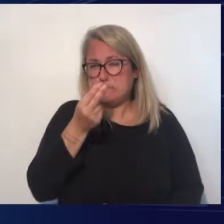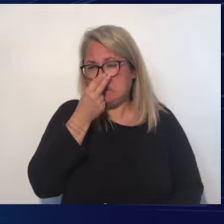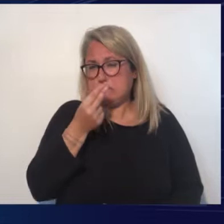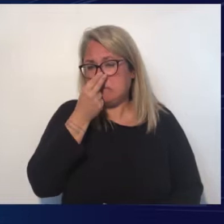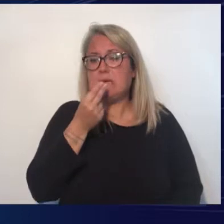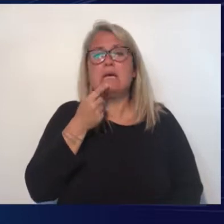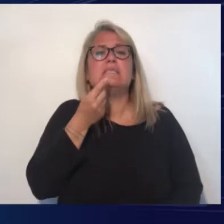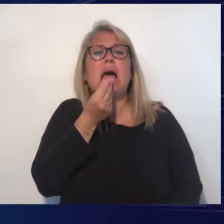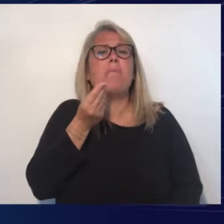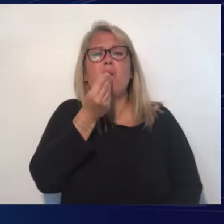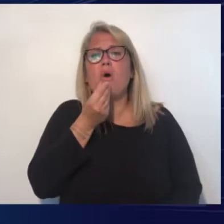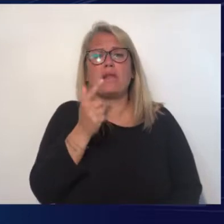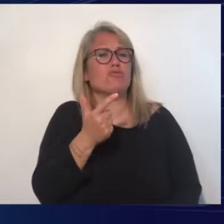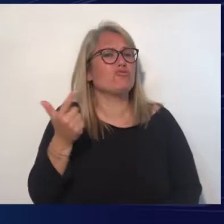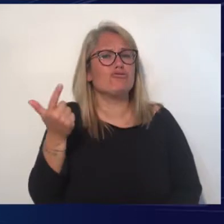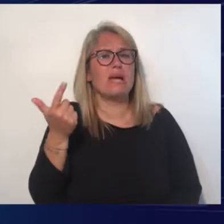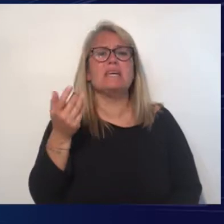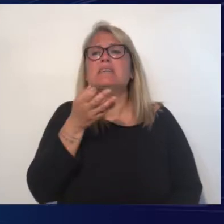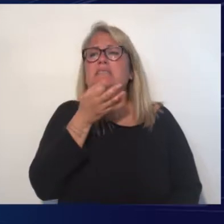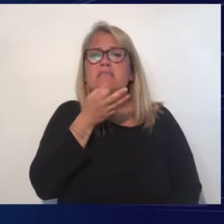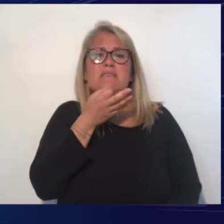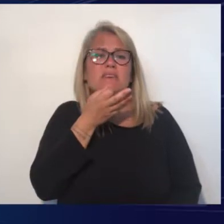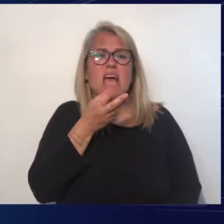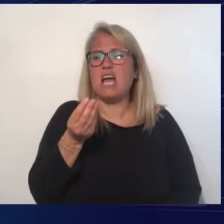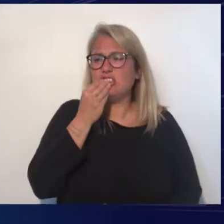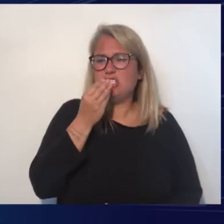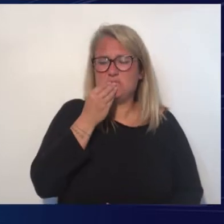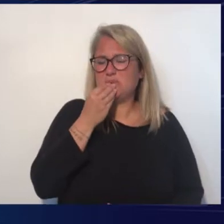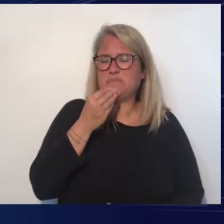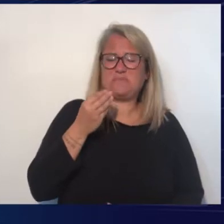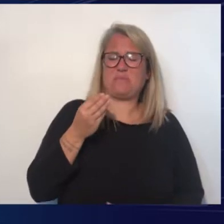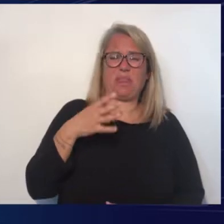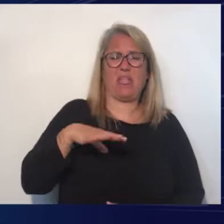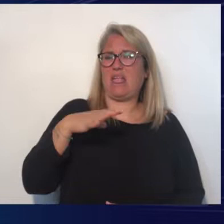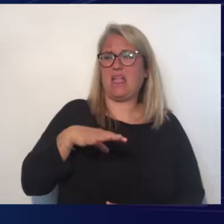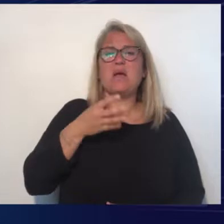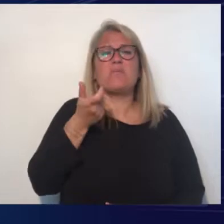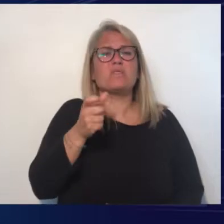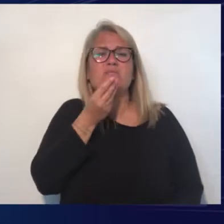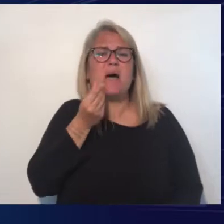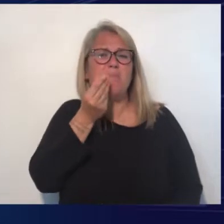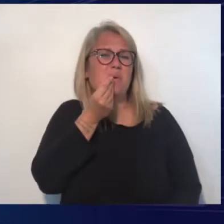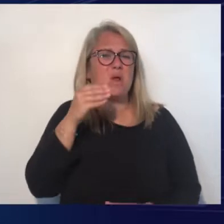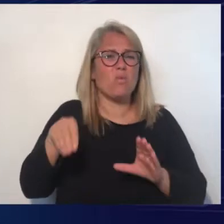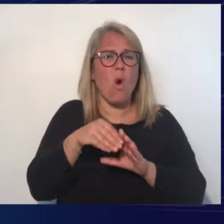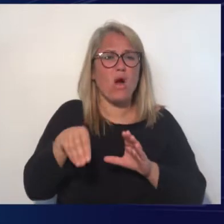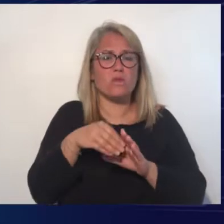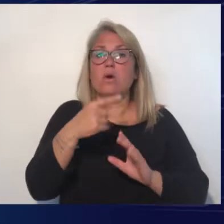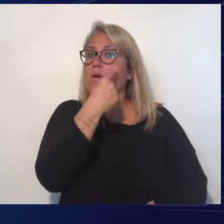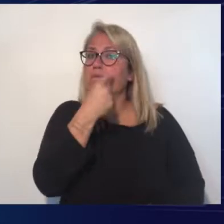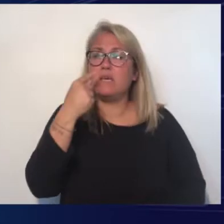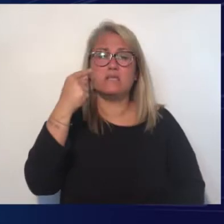non sente i sapori, per cui gli astronauti tendono anche di speziare molto i loro cibi, perché non sentono questi sapori. La vista